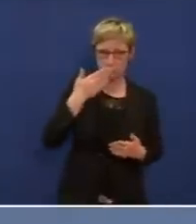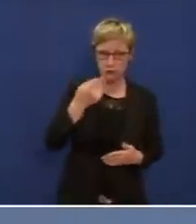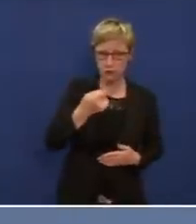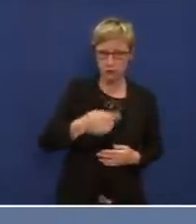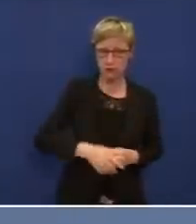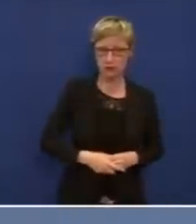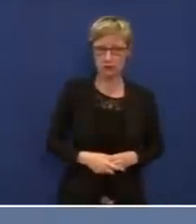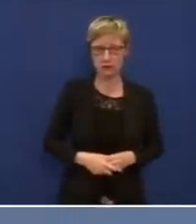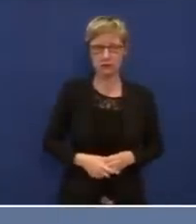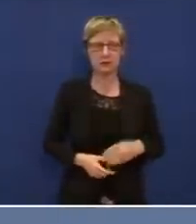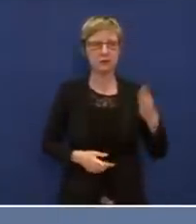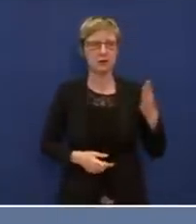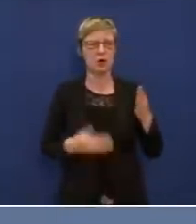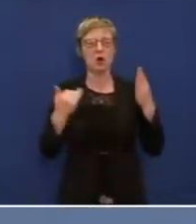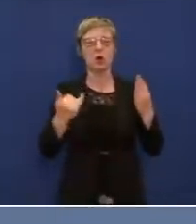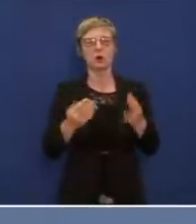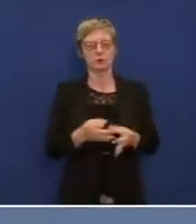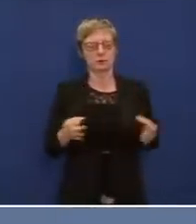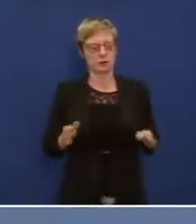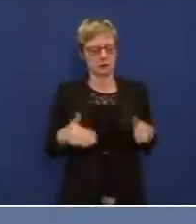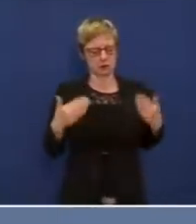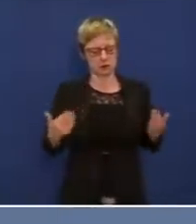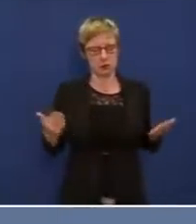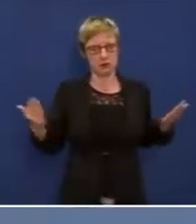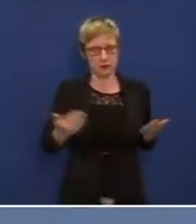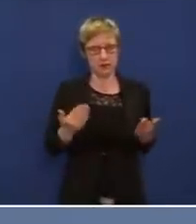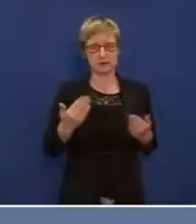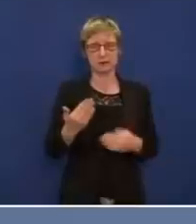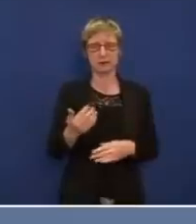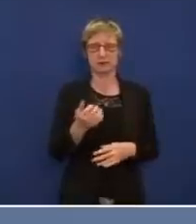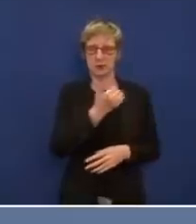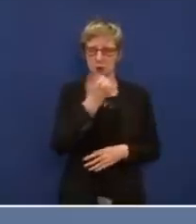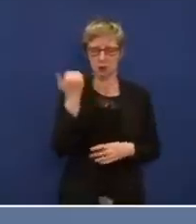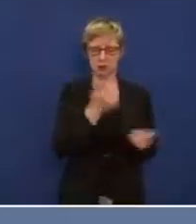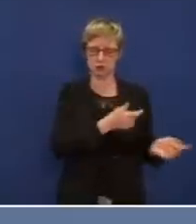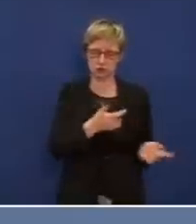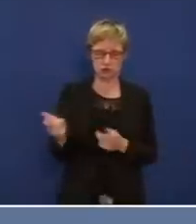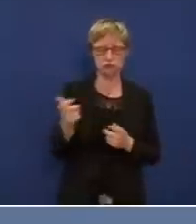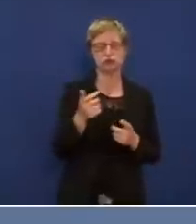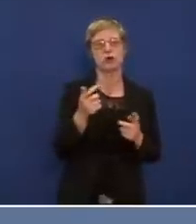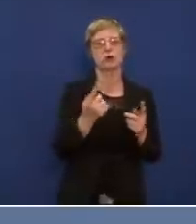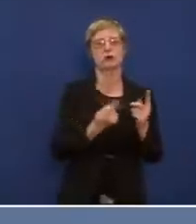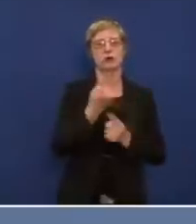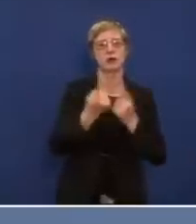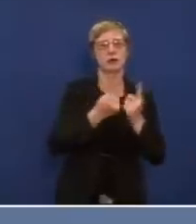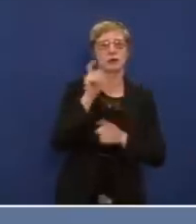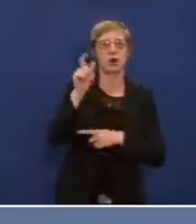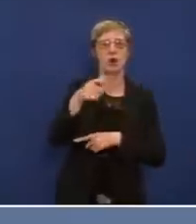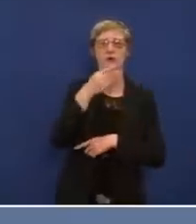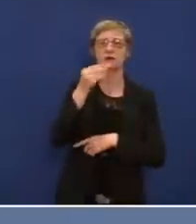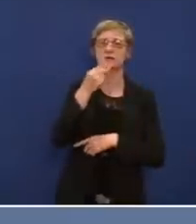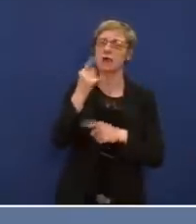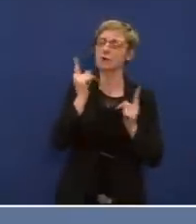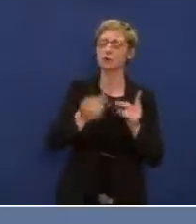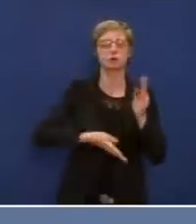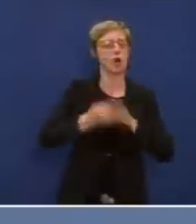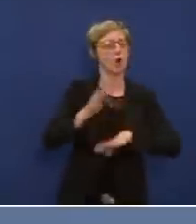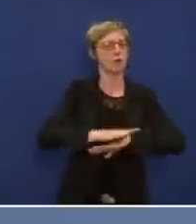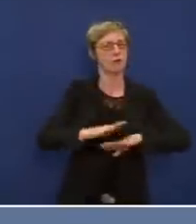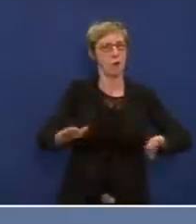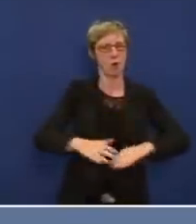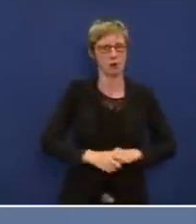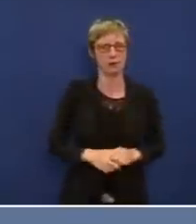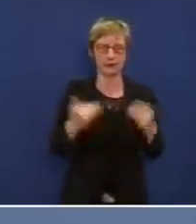An einem Tag wie heute ist unsere Haltung sehr klar. Die terroristischen Raketenangriffe auf Israel müssen aufhören. Das ist das, was jetzt passieren muss,